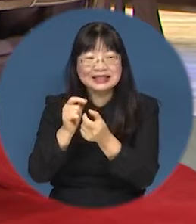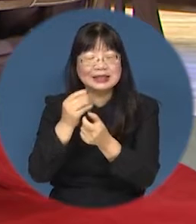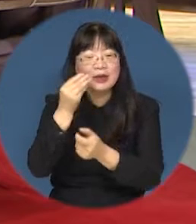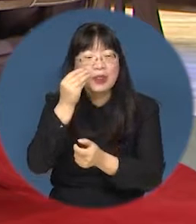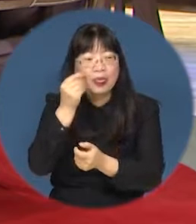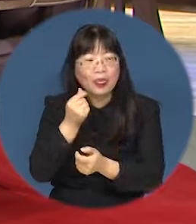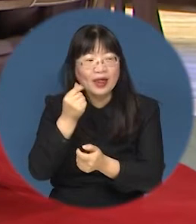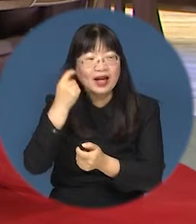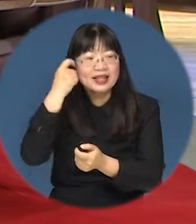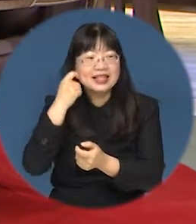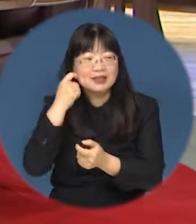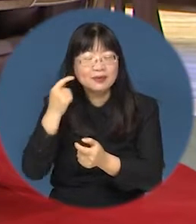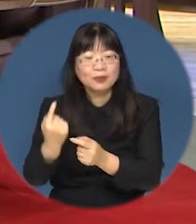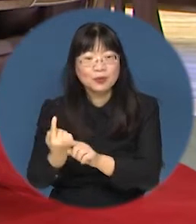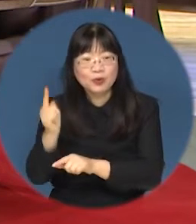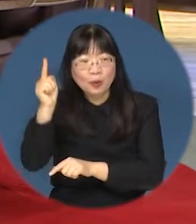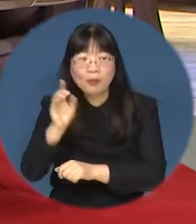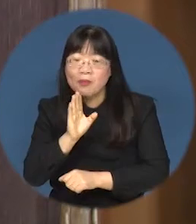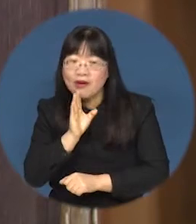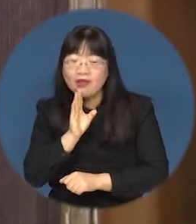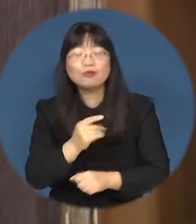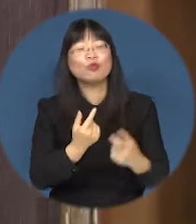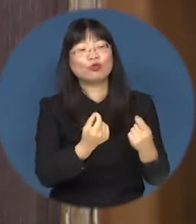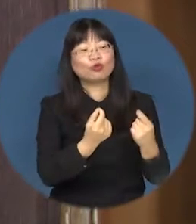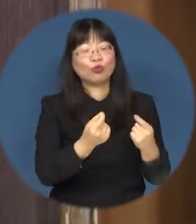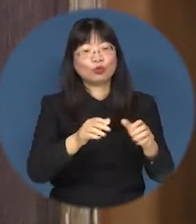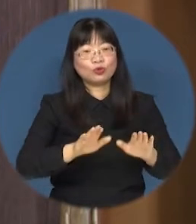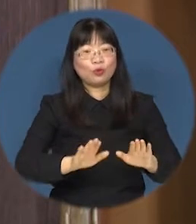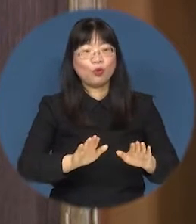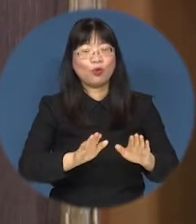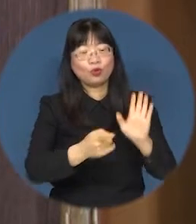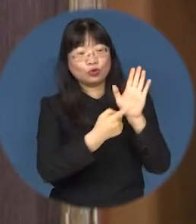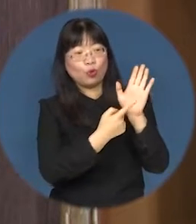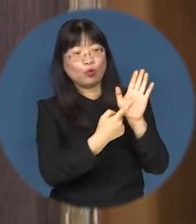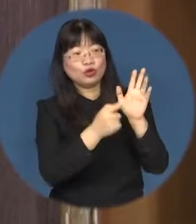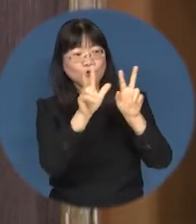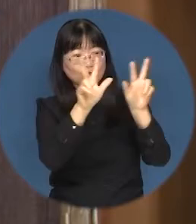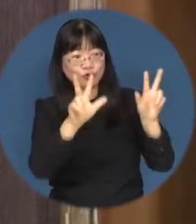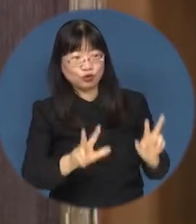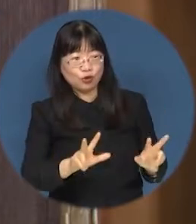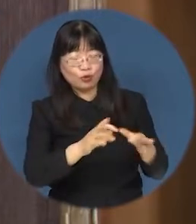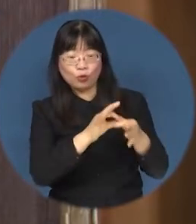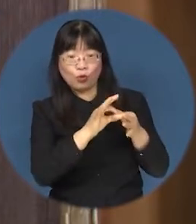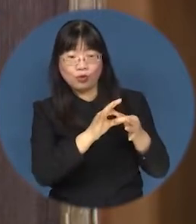그리고 더욱이 또 재밌었던 거는 그 이번에 그 전시함으로써